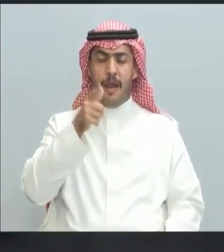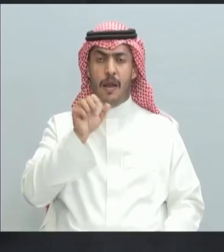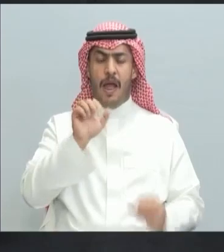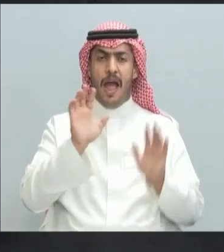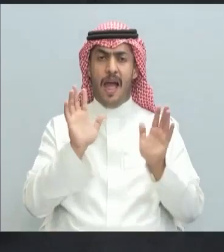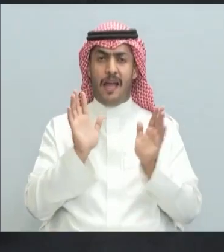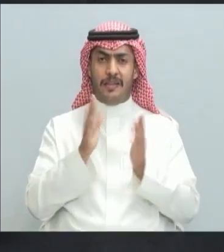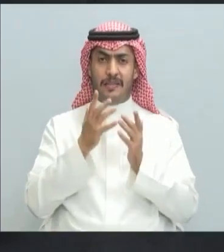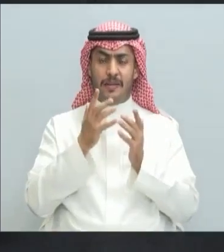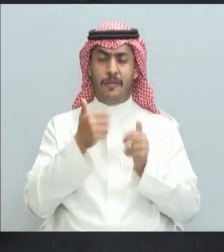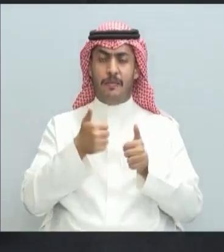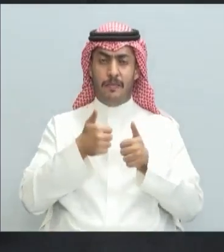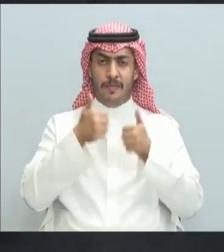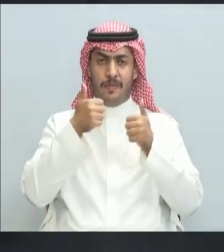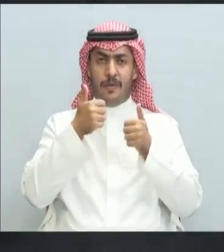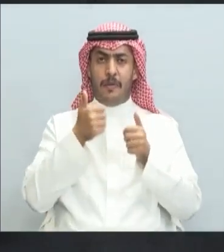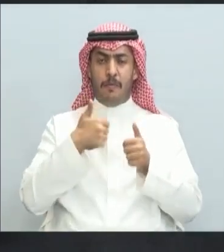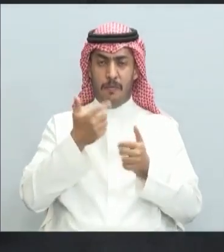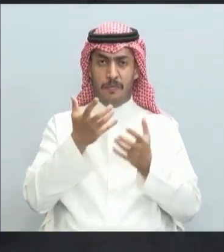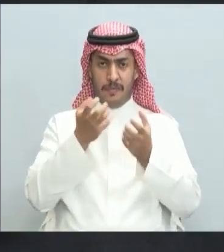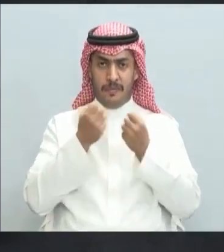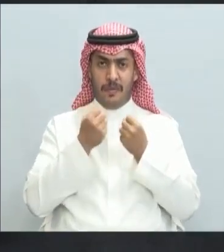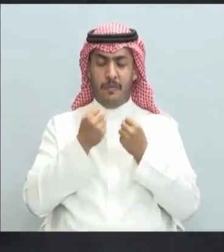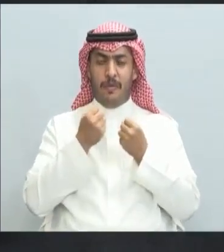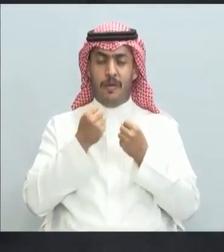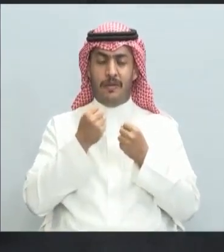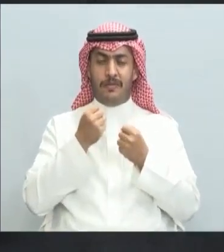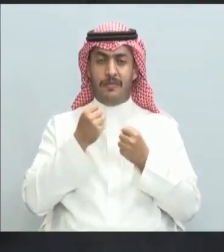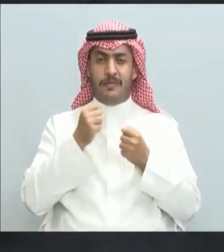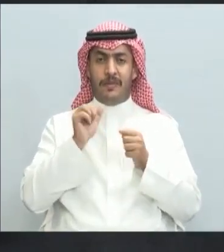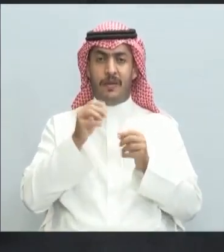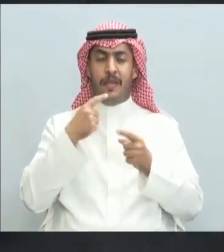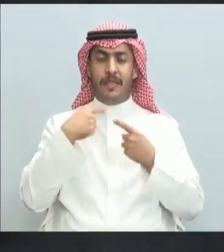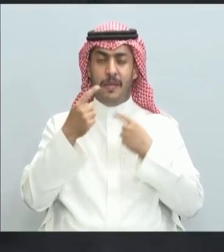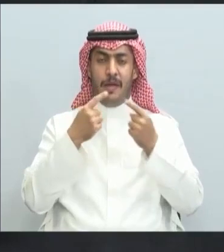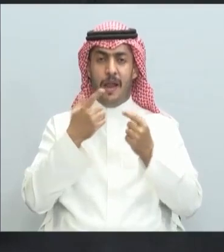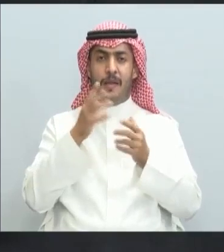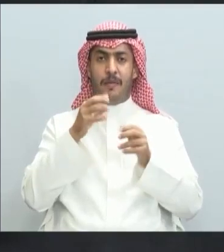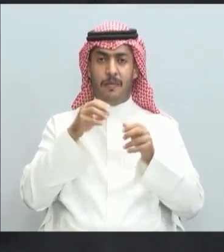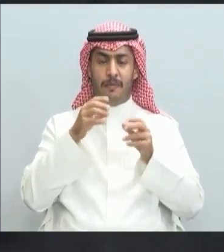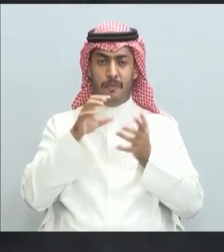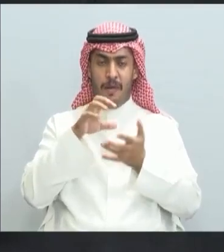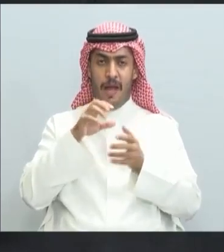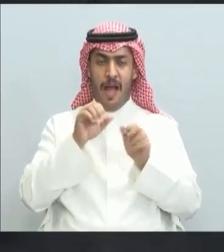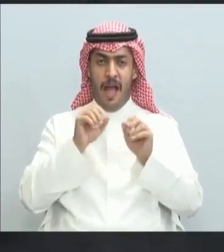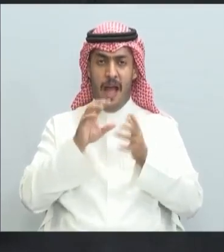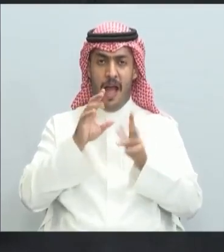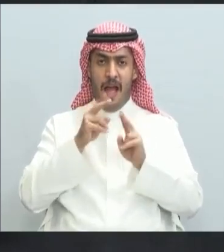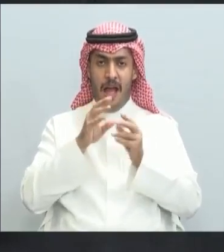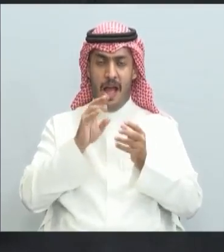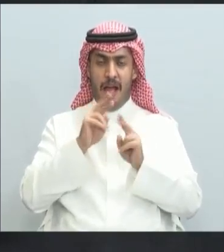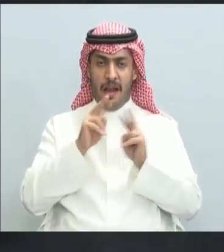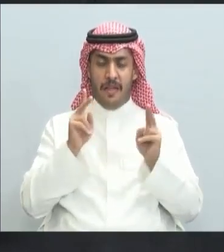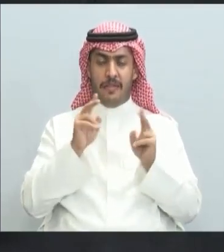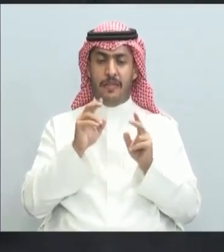اي شيء يمكن قبوله ل تبادل السلع والخدمات او